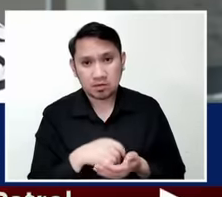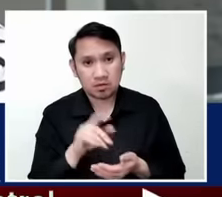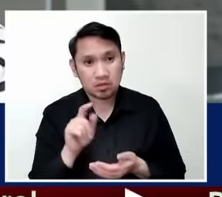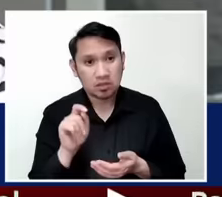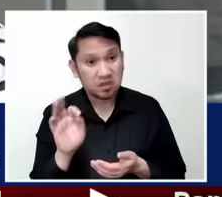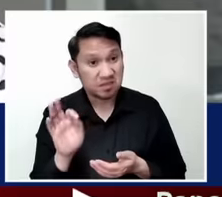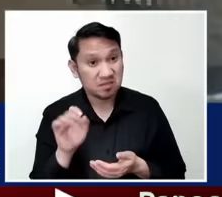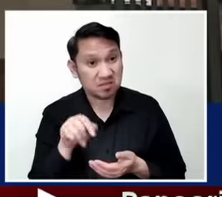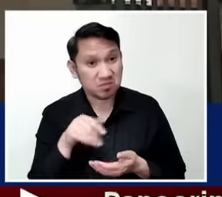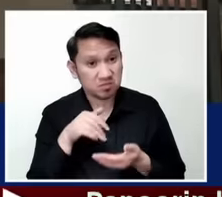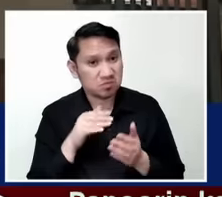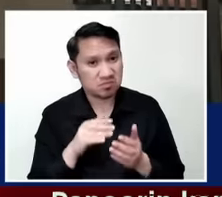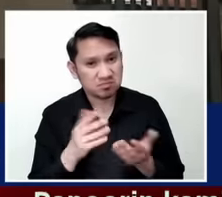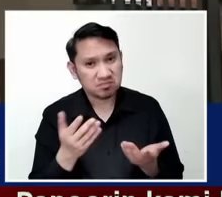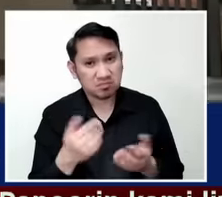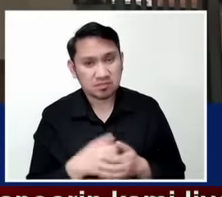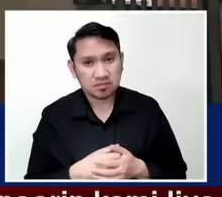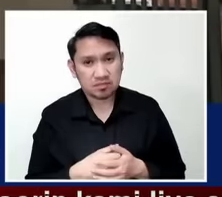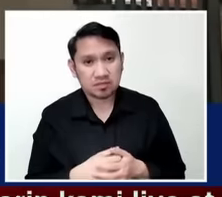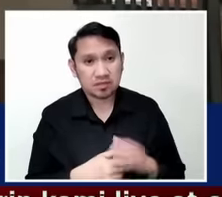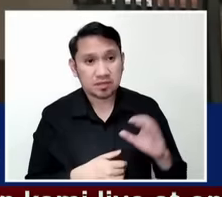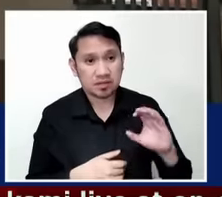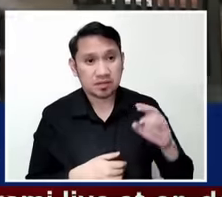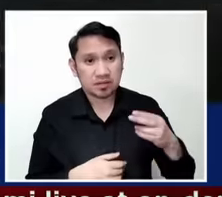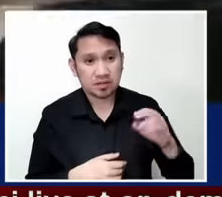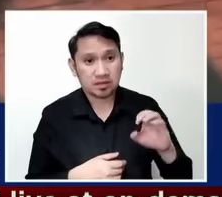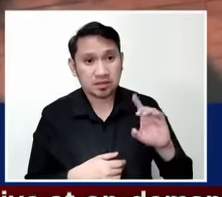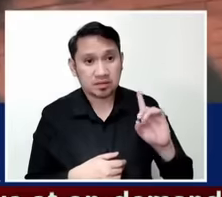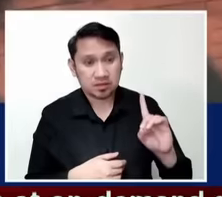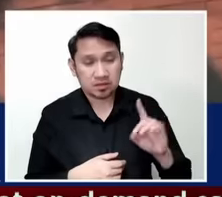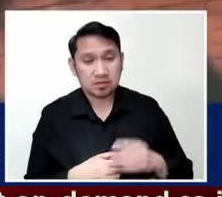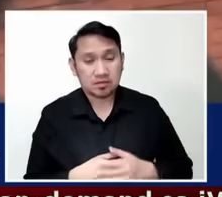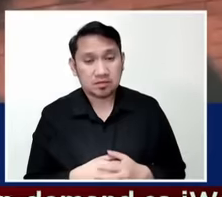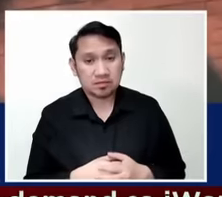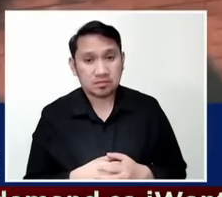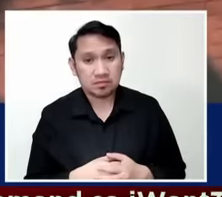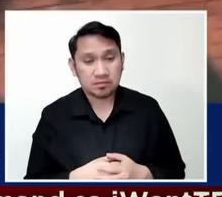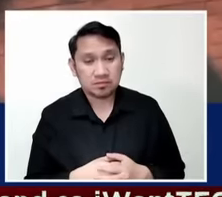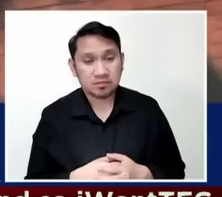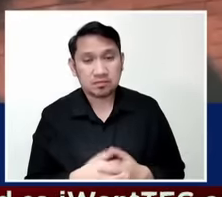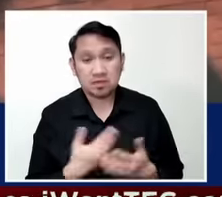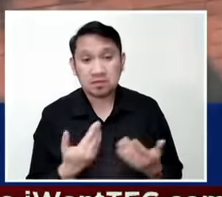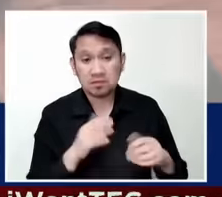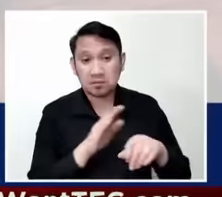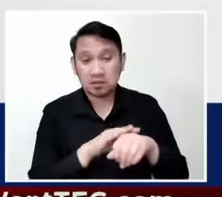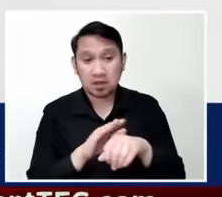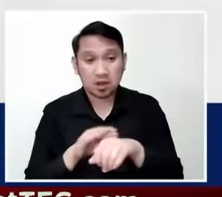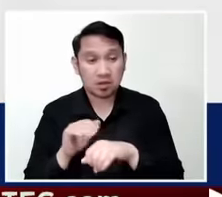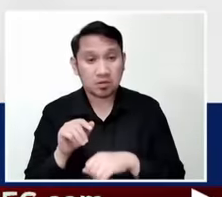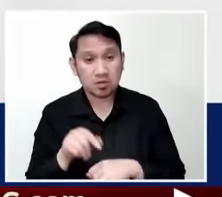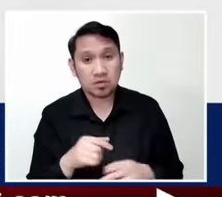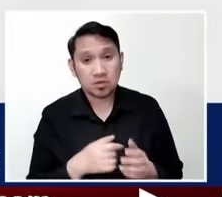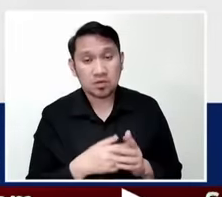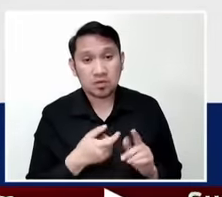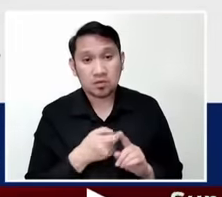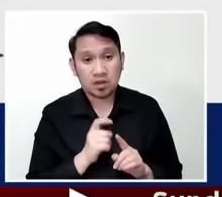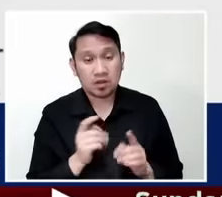bata. Sa inilabas na memorandum ng Commission on Higher Education, pinaalalahanan nito na mula school